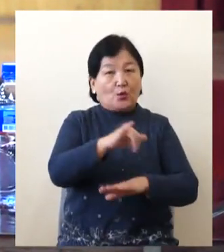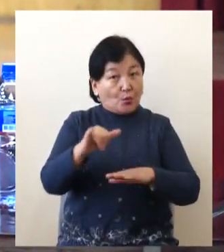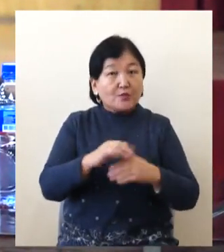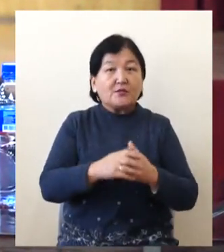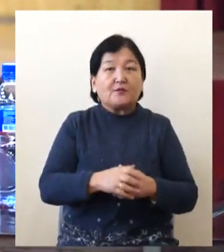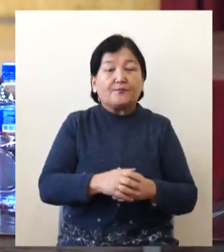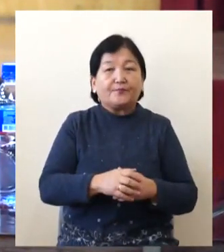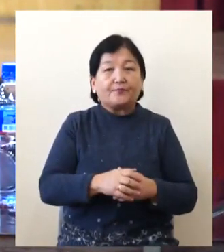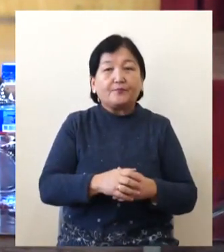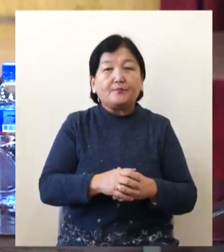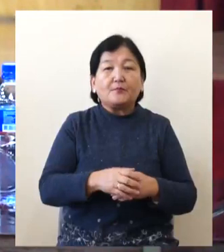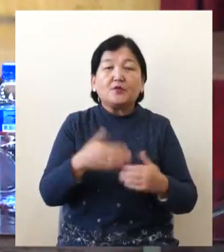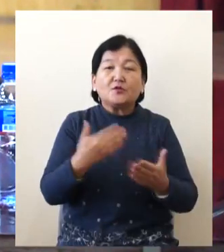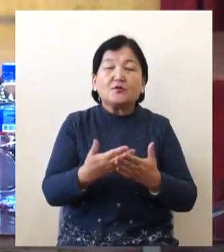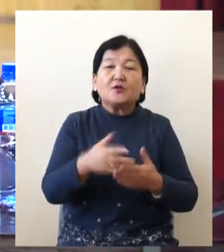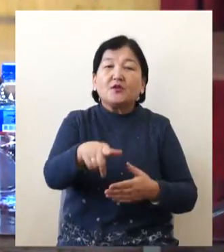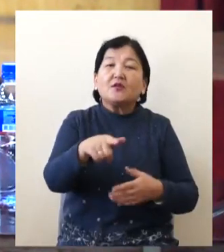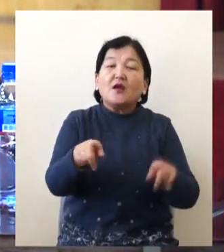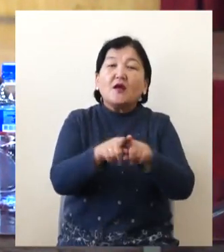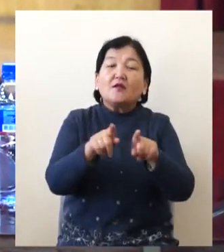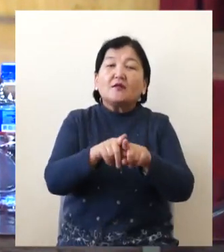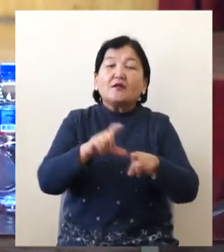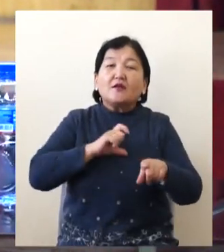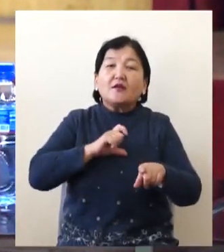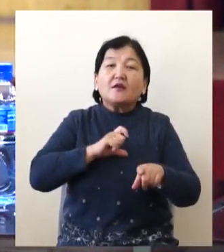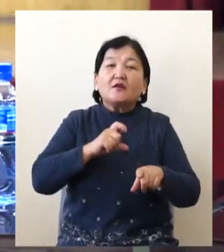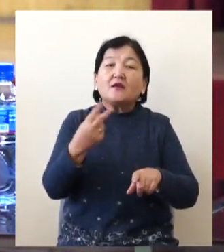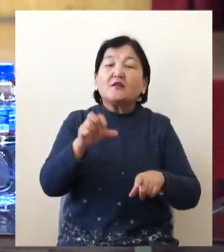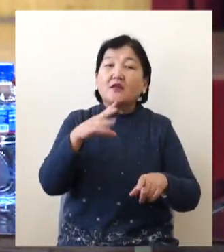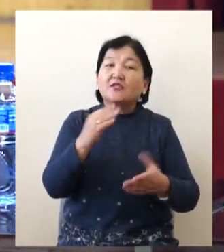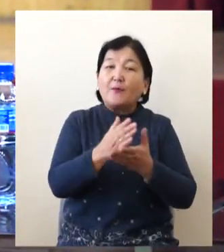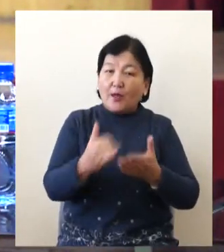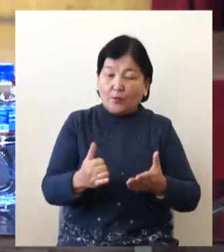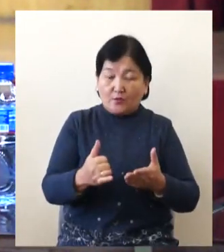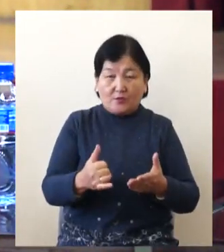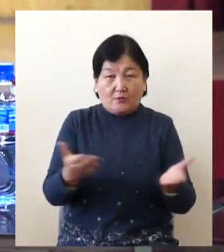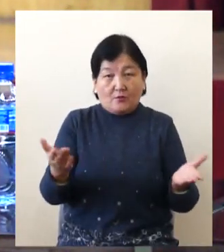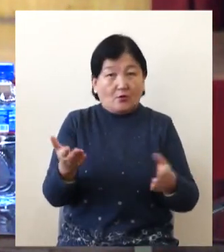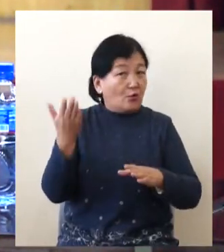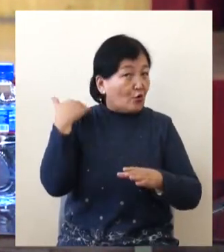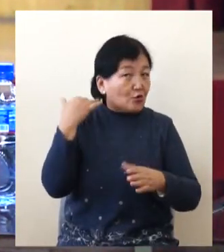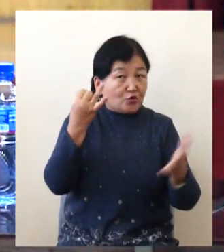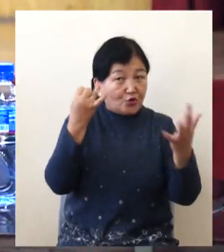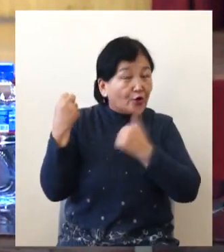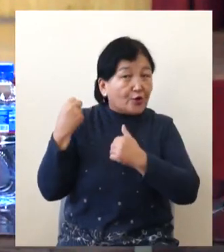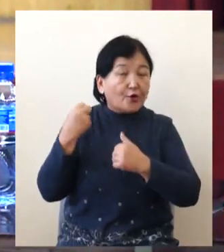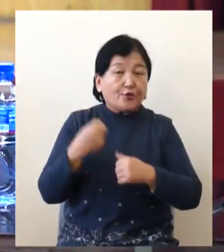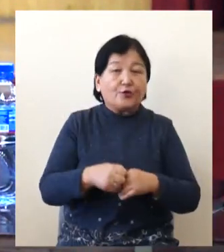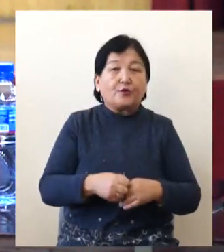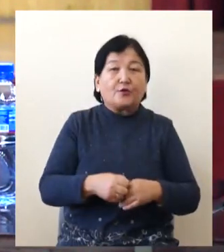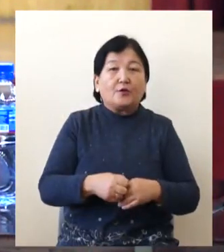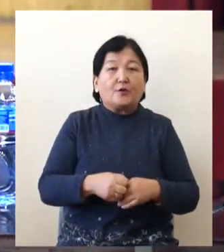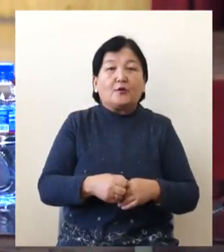хүмүүс дийлхүүгүй юу гэж. BBC-гээр өнгөрсөн 7 хоногт нэг эмнэлэгт очисон 20